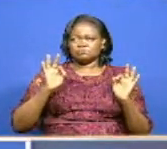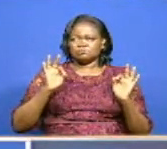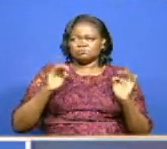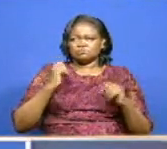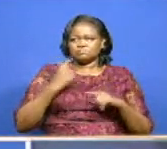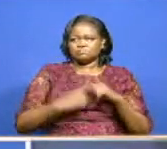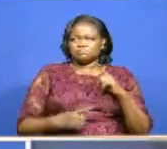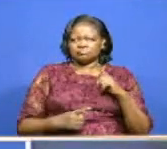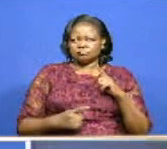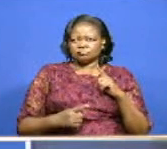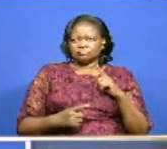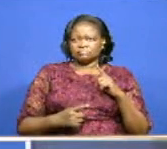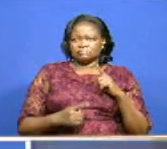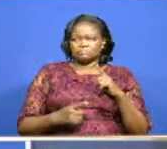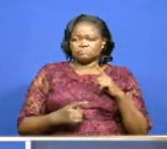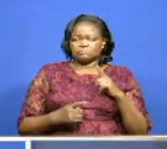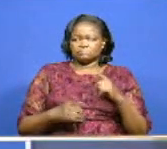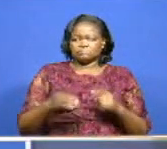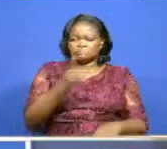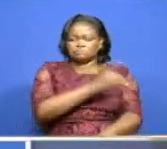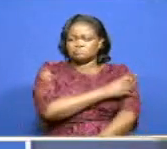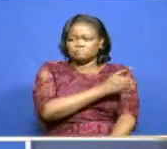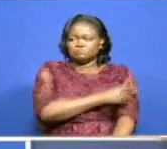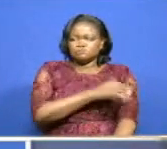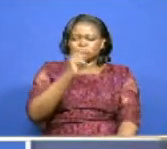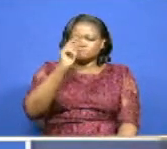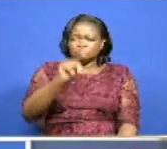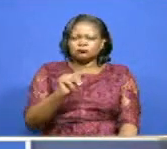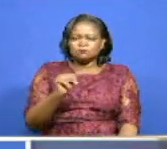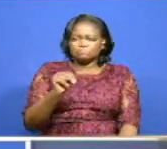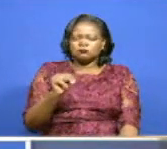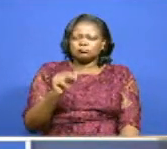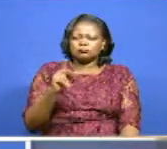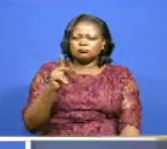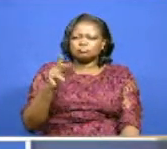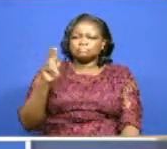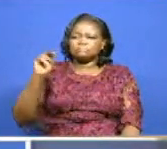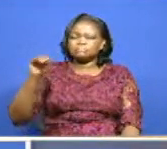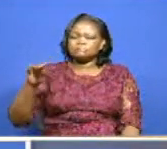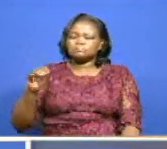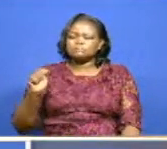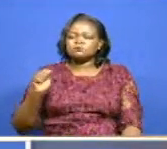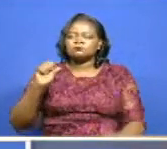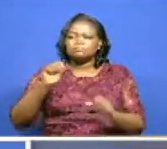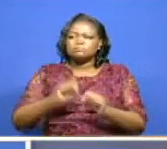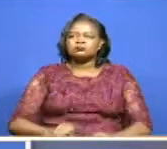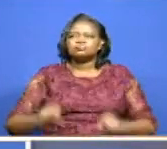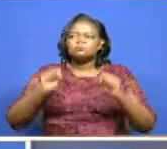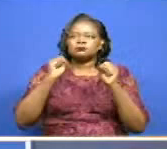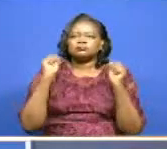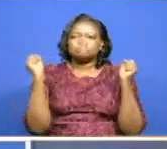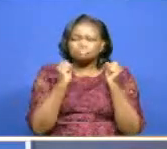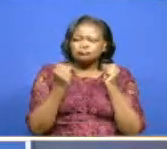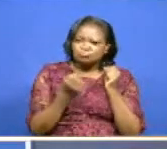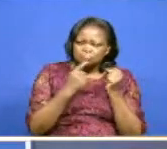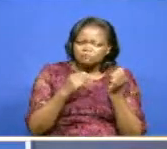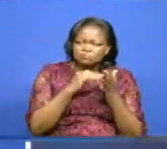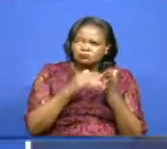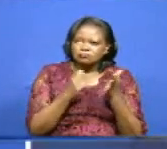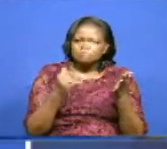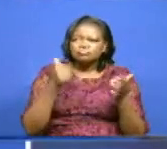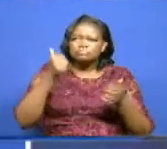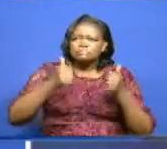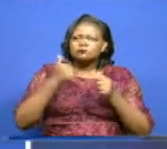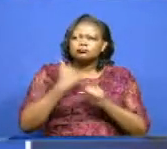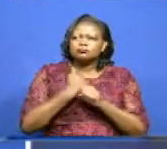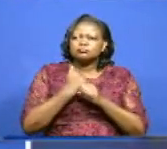in a year. Dr. Frank Njenga, ambaye ndiye mwenyekiti wa kituo cha matibabu cha Chiromo Medical Center ambacho